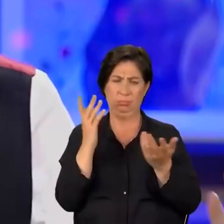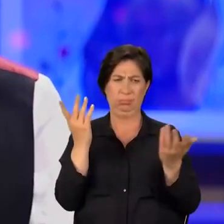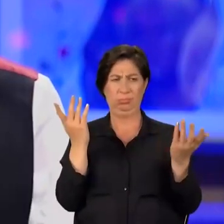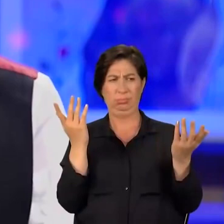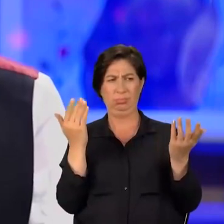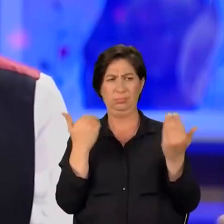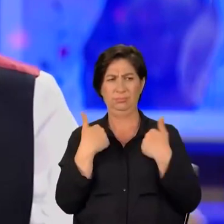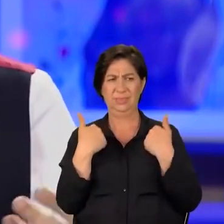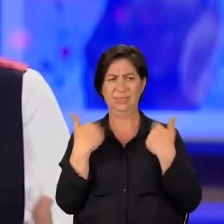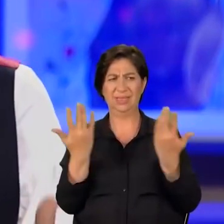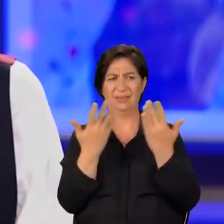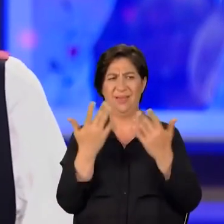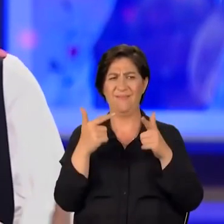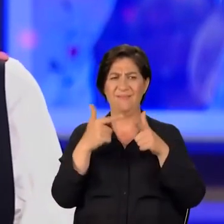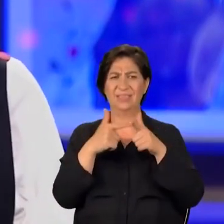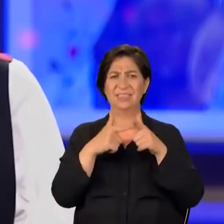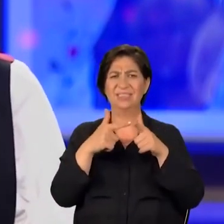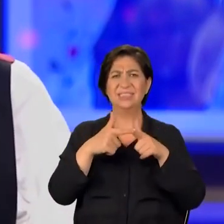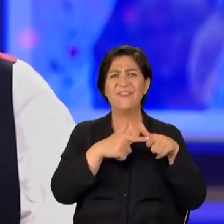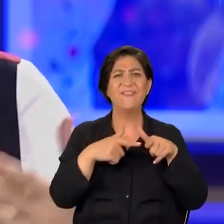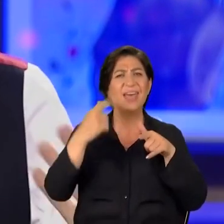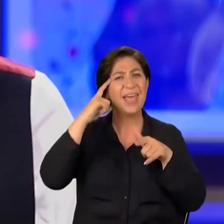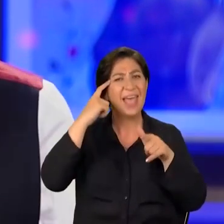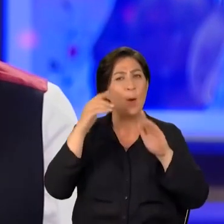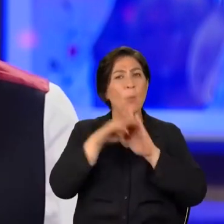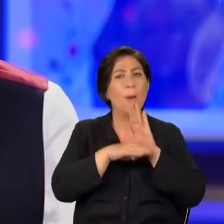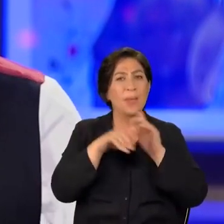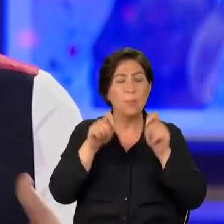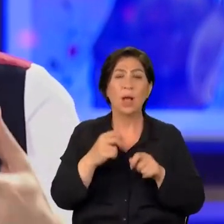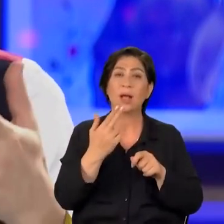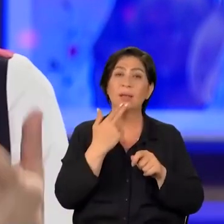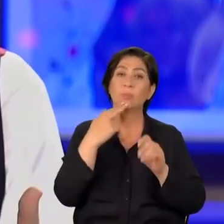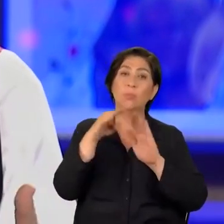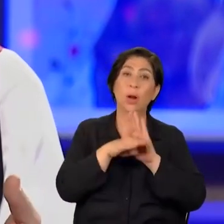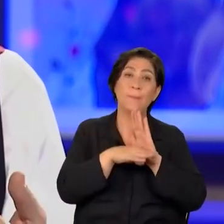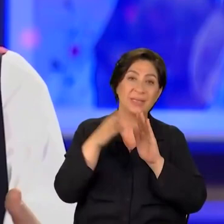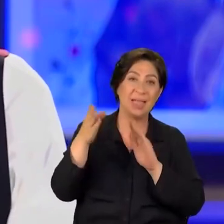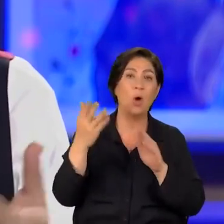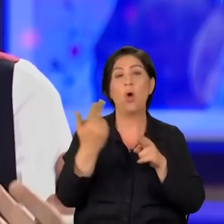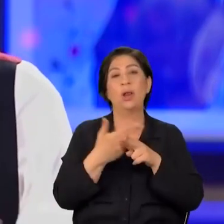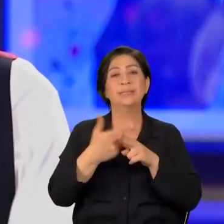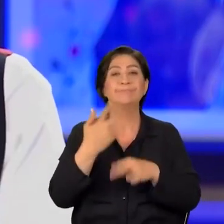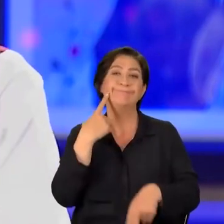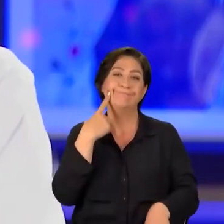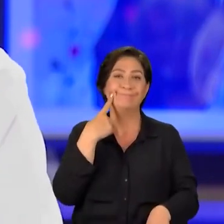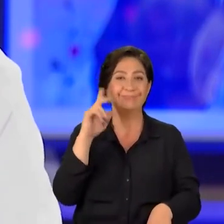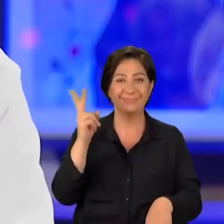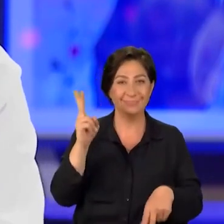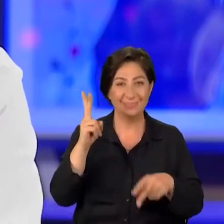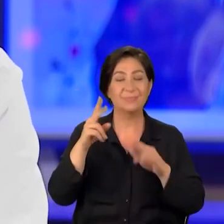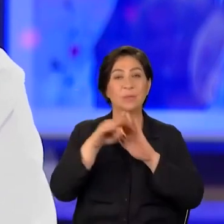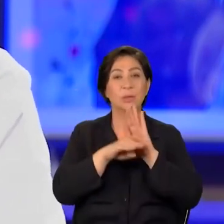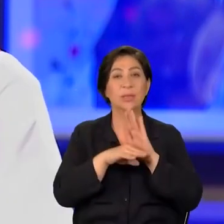bir anda döndüm baktım ki bizde zaten felsefe programları yapılıyor. Yani kadın programlarında örneğin Seda